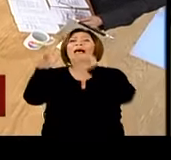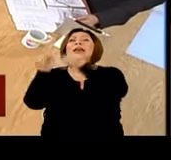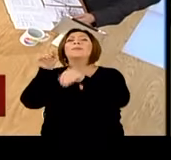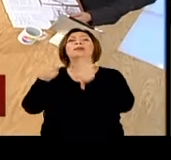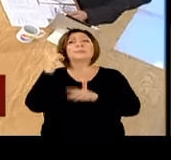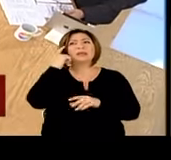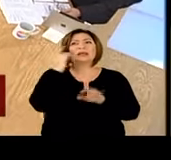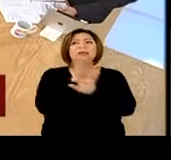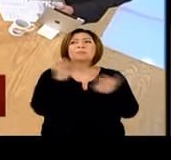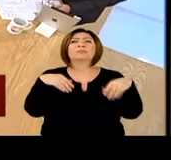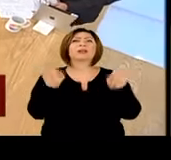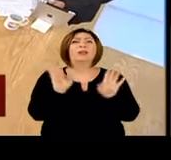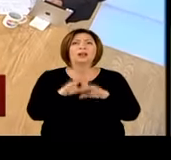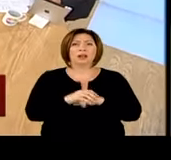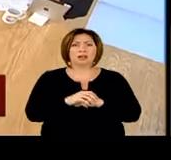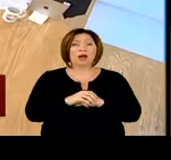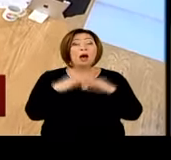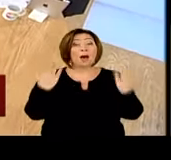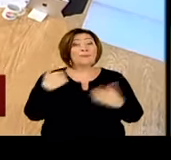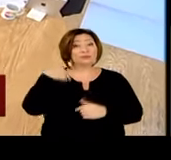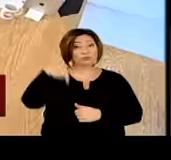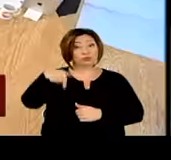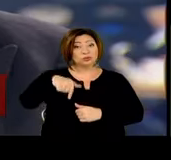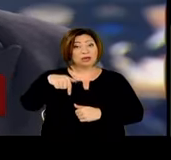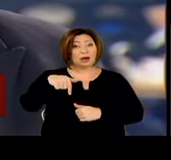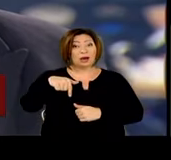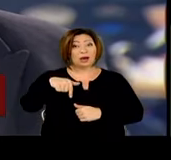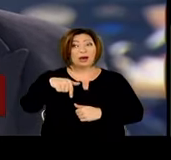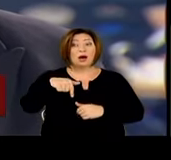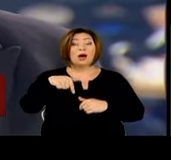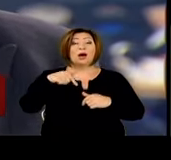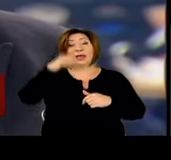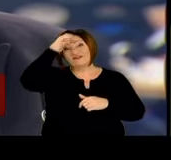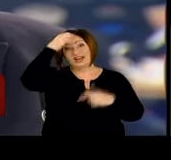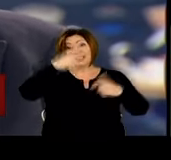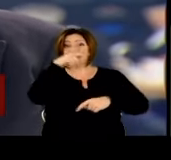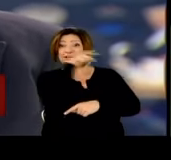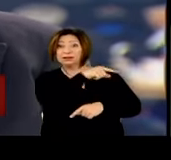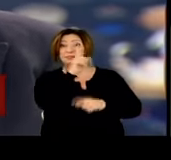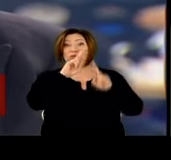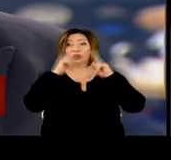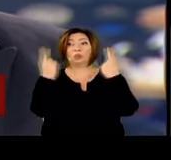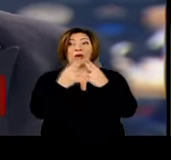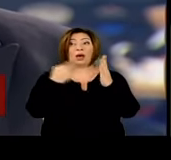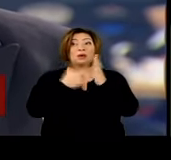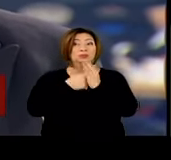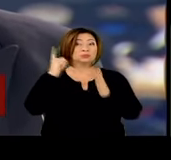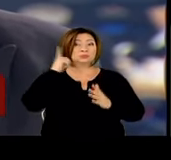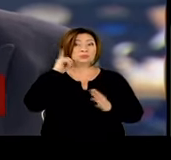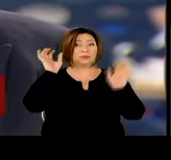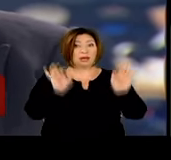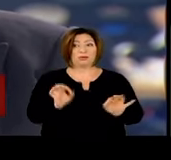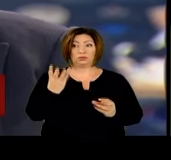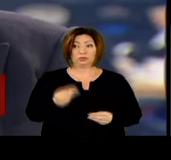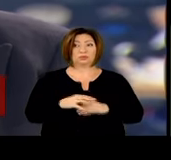çok bilgi sahibi değiller. Ama biz burada, biz Horhor gibi bir yerde bir dünya markası kendimize